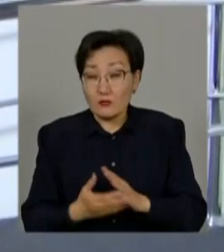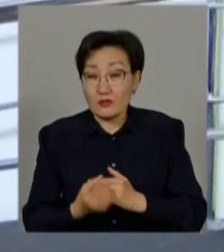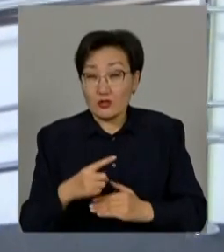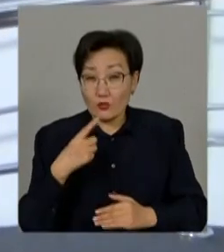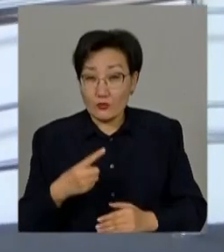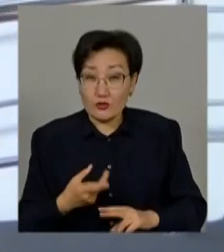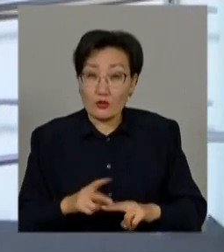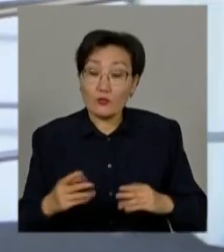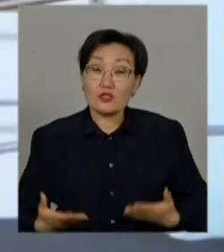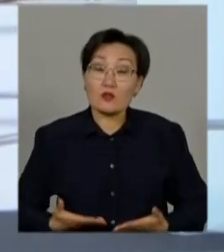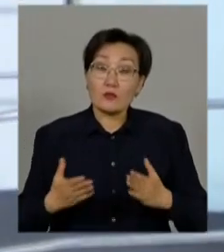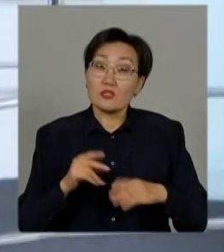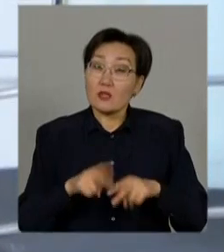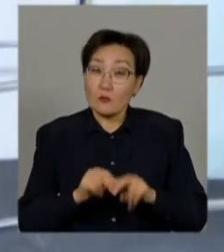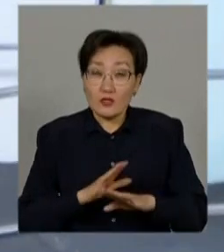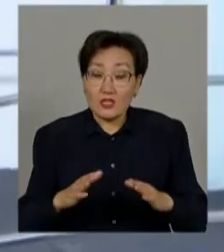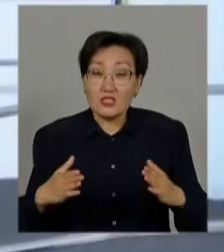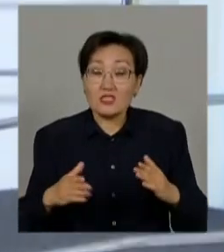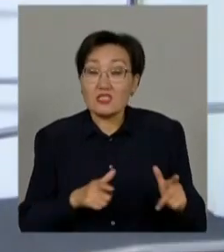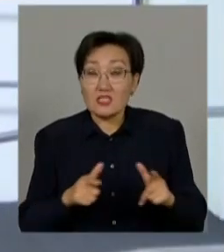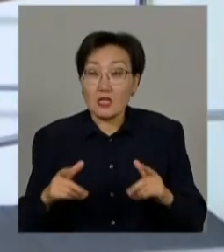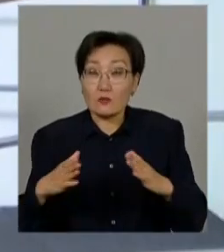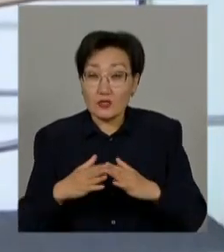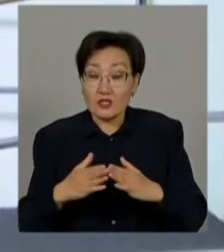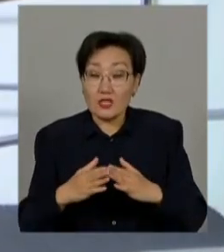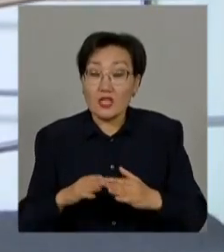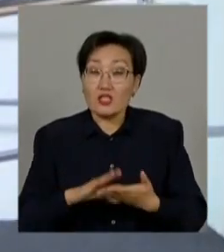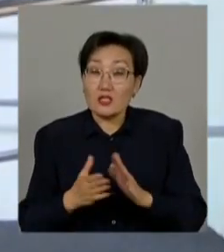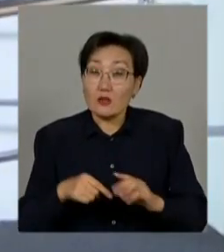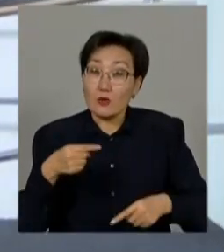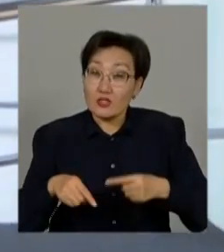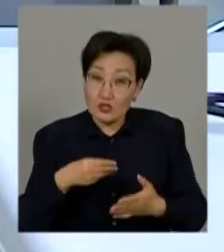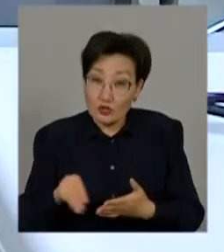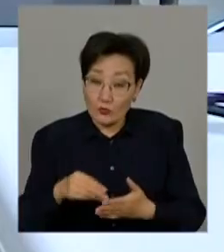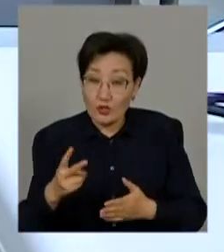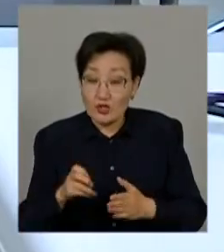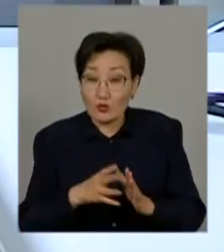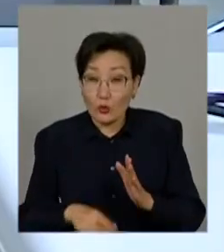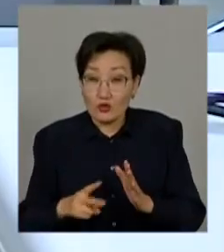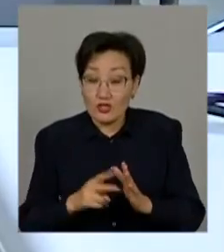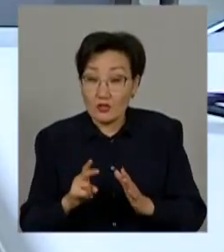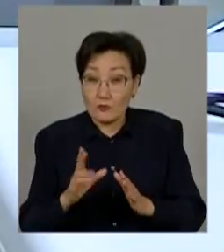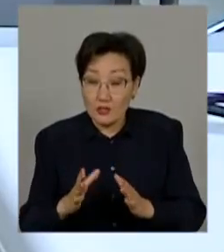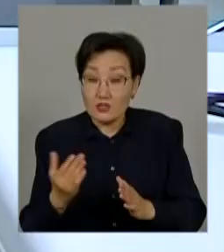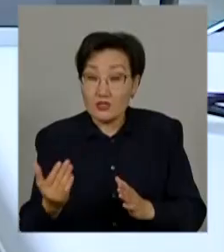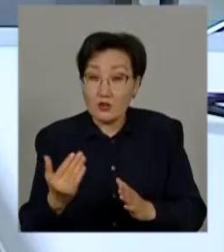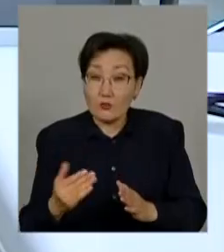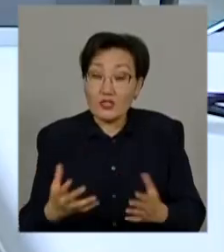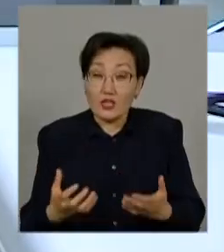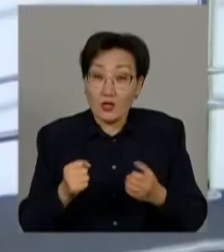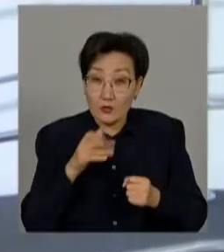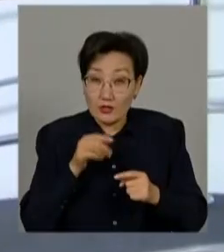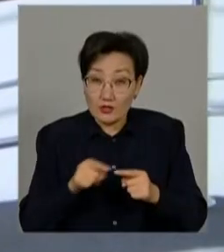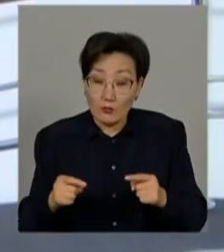Біз бұл тұрғын үйді салған жоқпыз. Дайын баспаналарды келісімшарт арқылы сатып алдық. Барлығы 297 пәтер. Оларды қабылдау